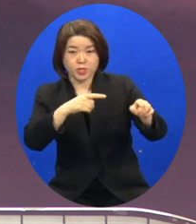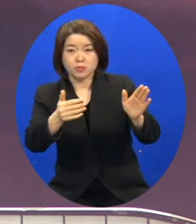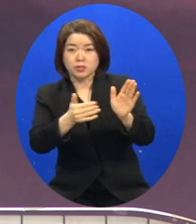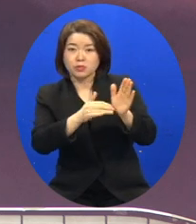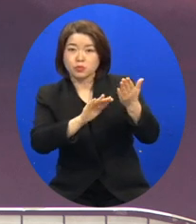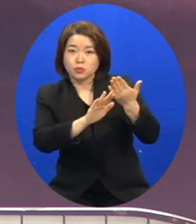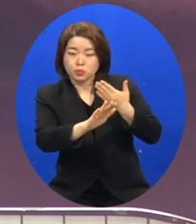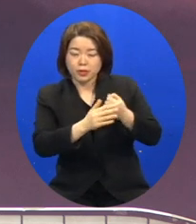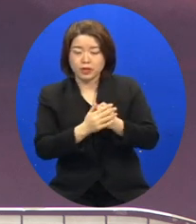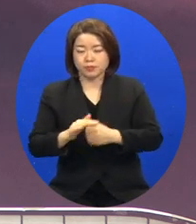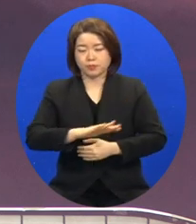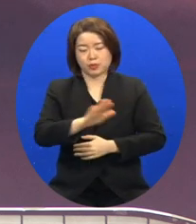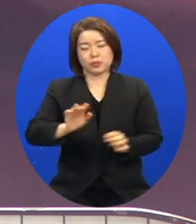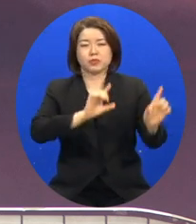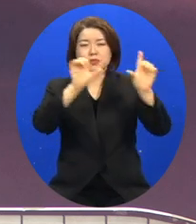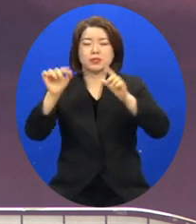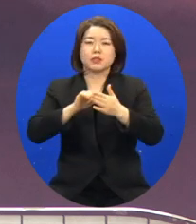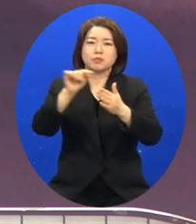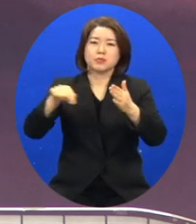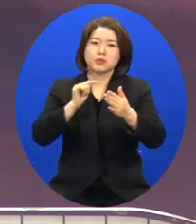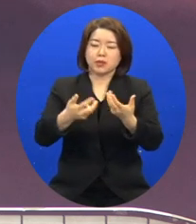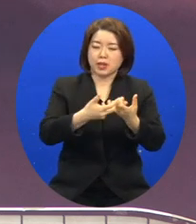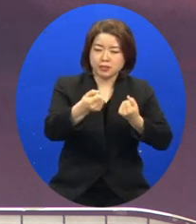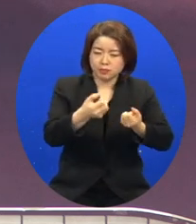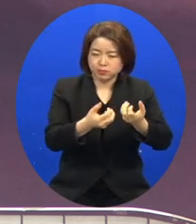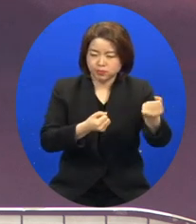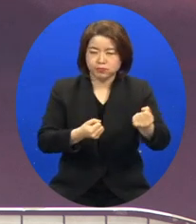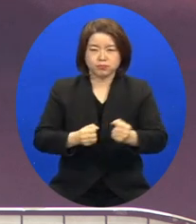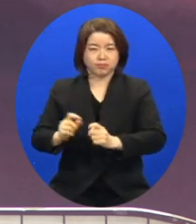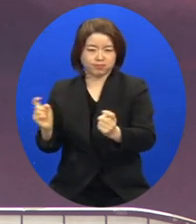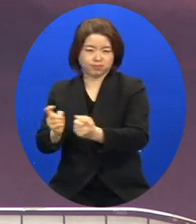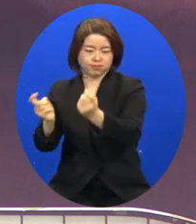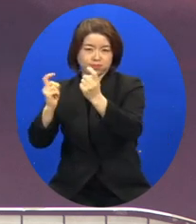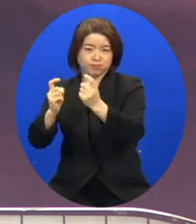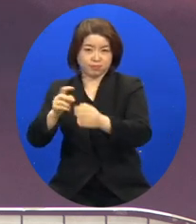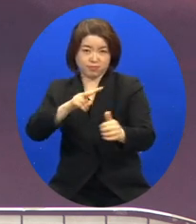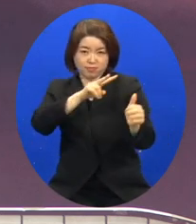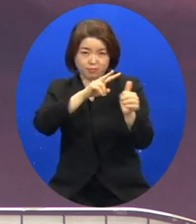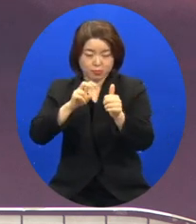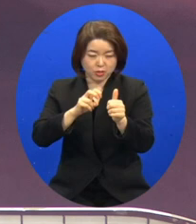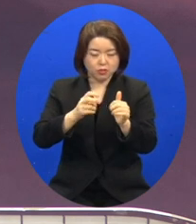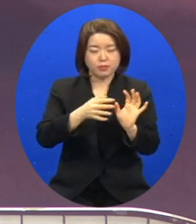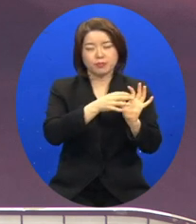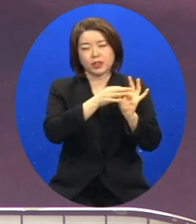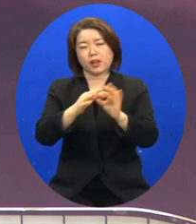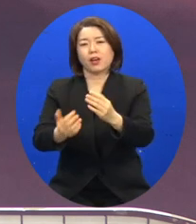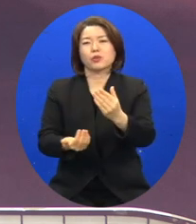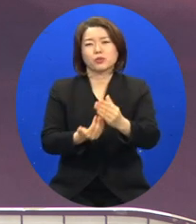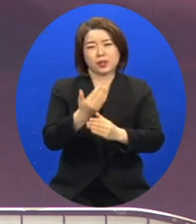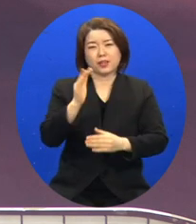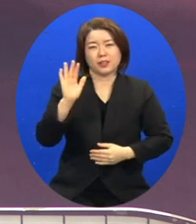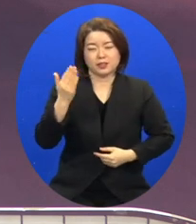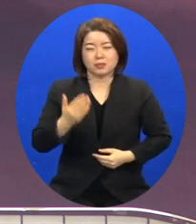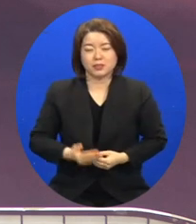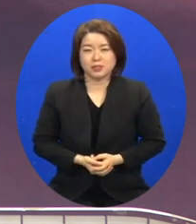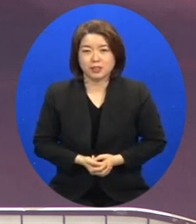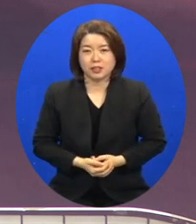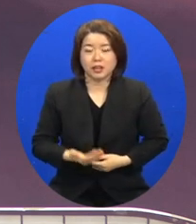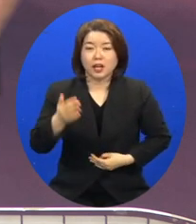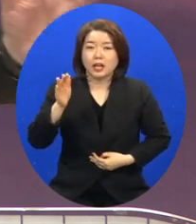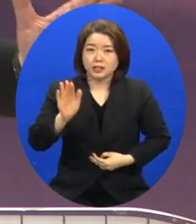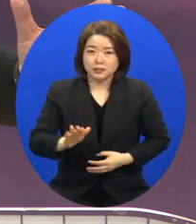분열과 다툼과 미움이 계속 일어나게 됩니다 그런데